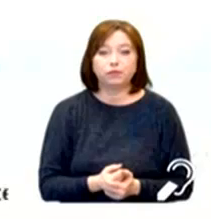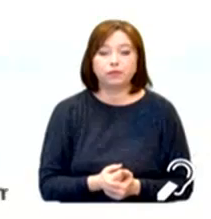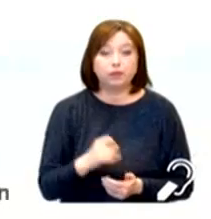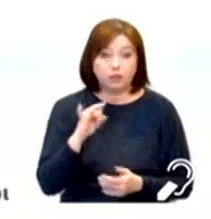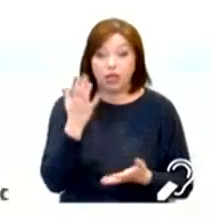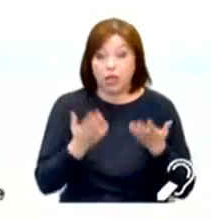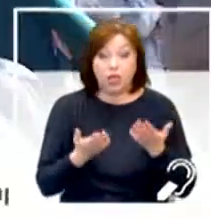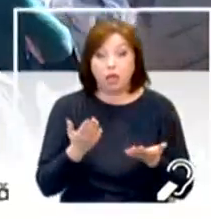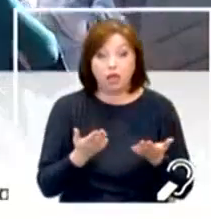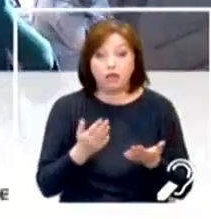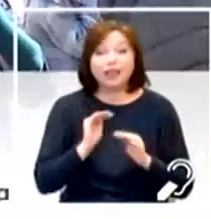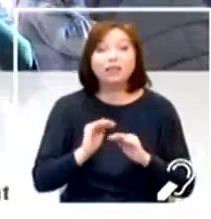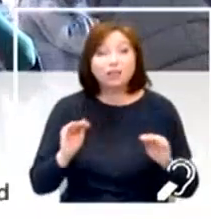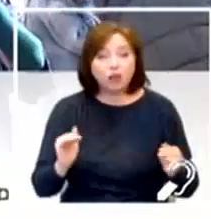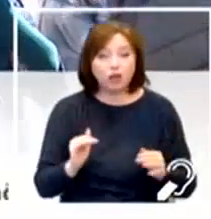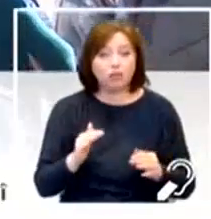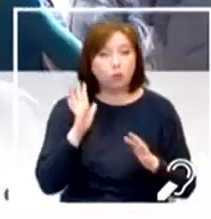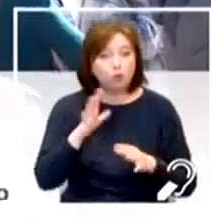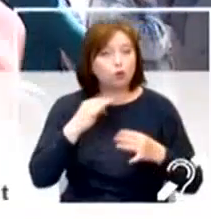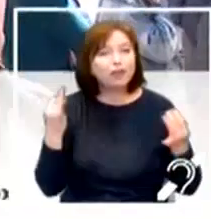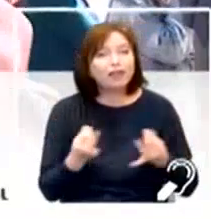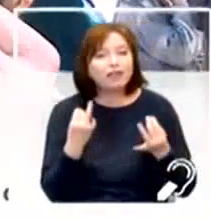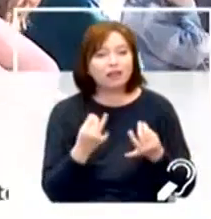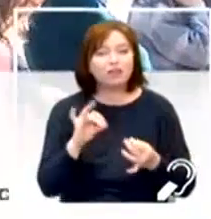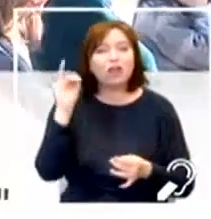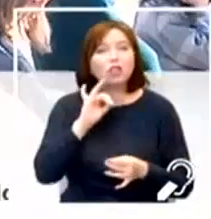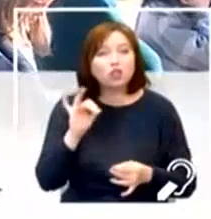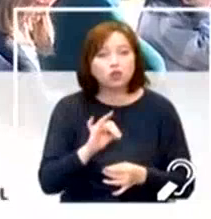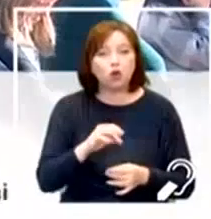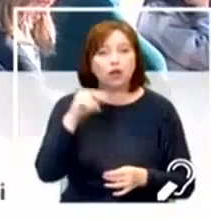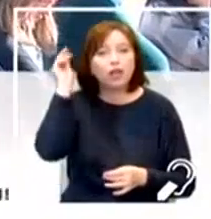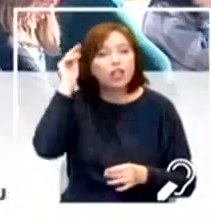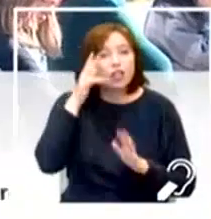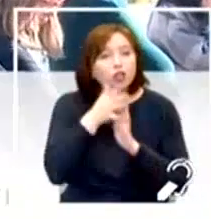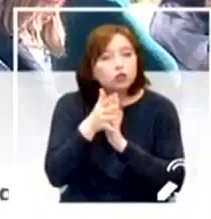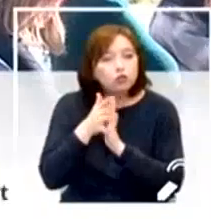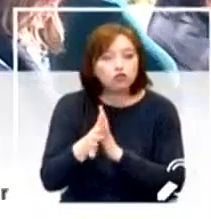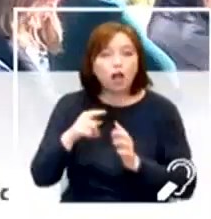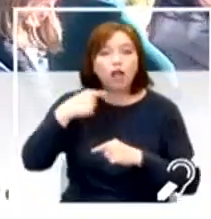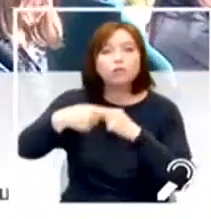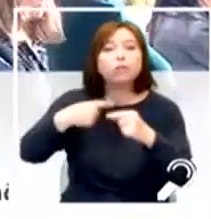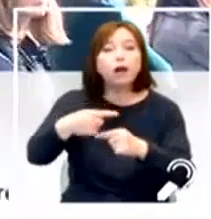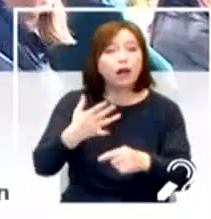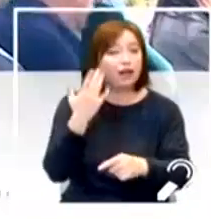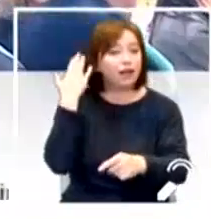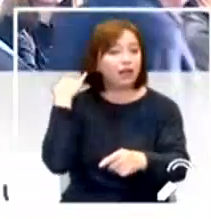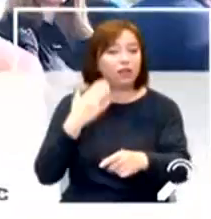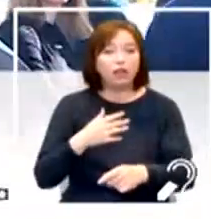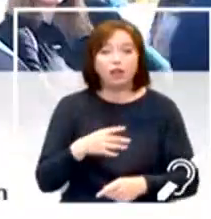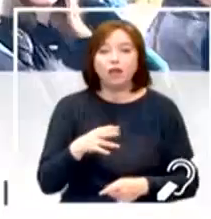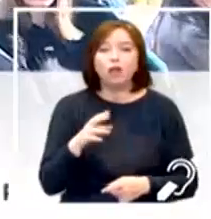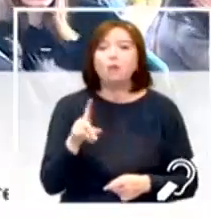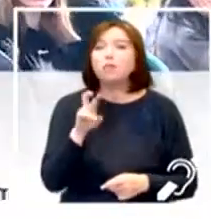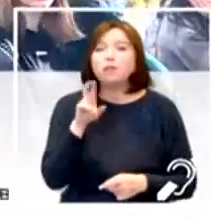Și dacă copiii și-ar da interesul să studieze istoria neamului nostru, n-ar